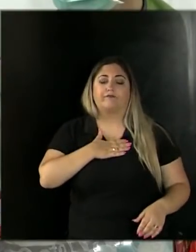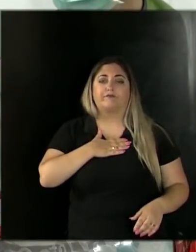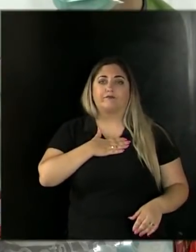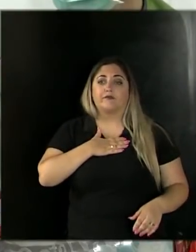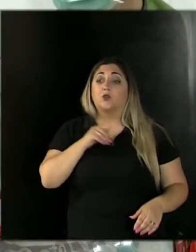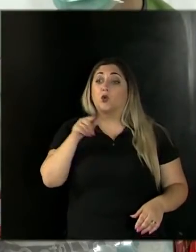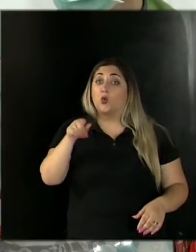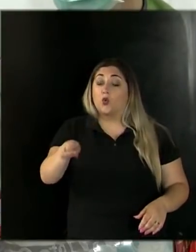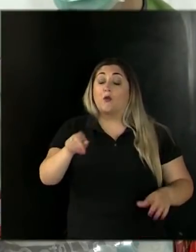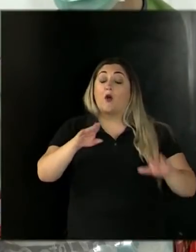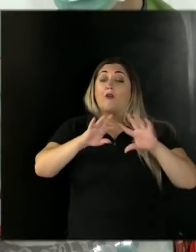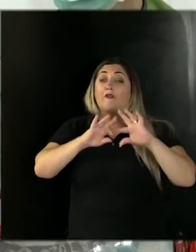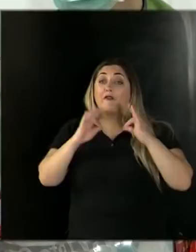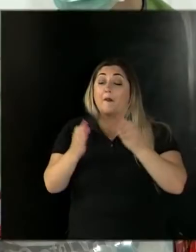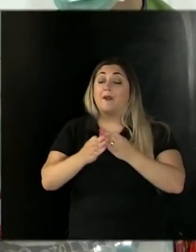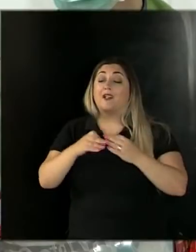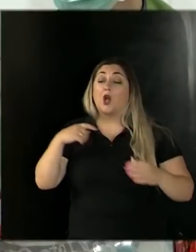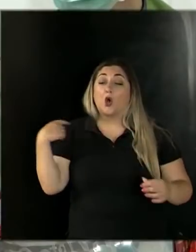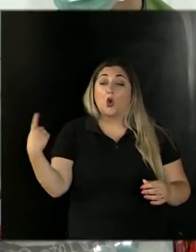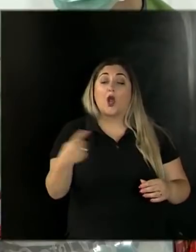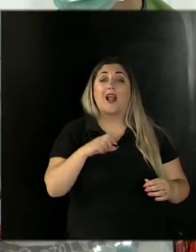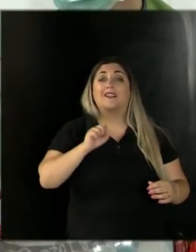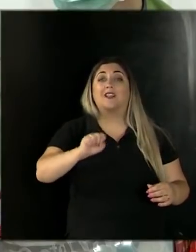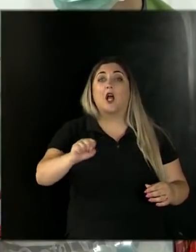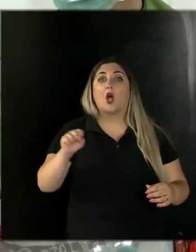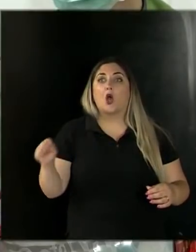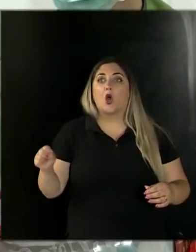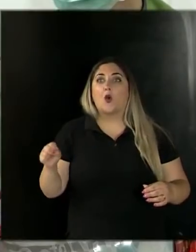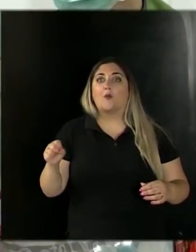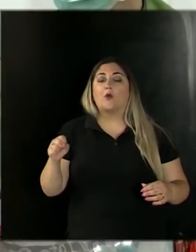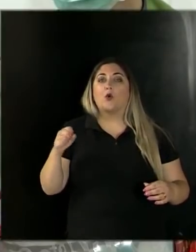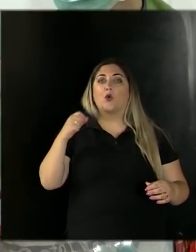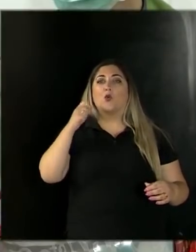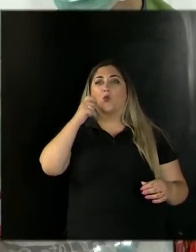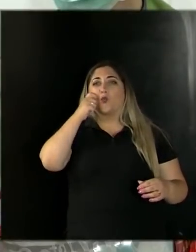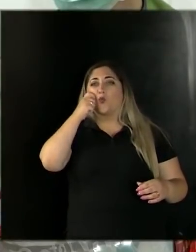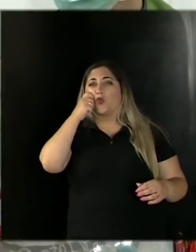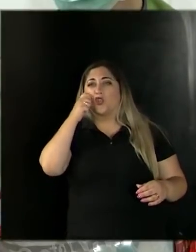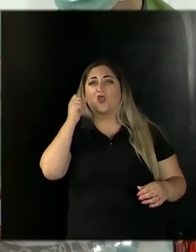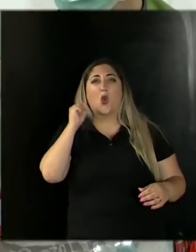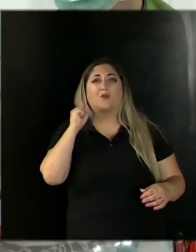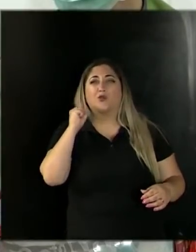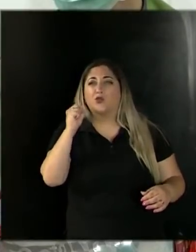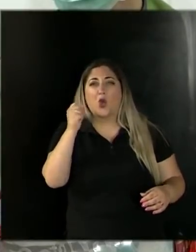huma missierijietom, nies wiċċhom sfiq, qalbhom jibsa.